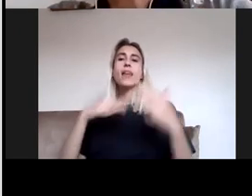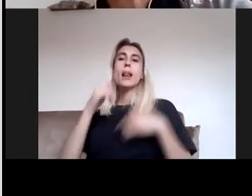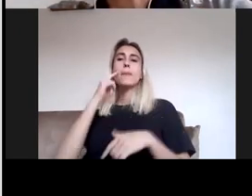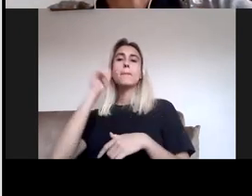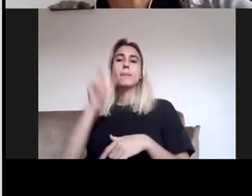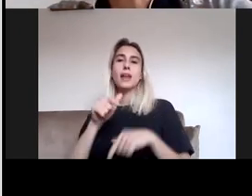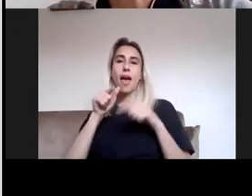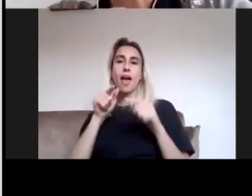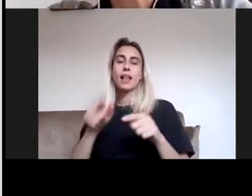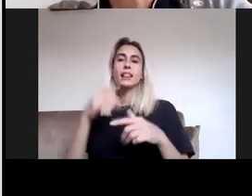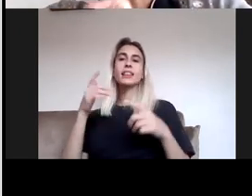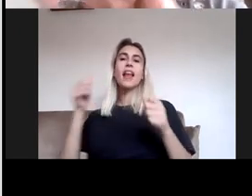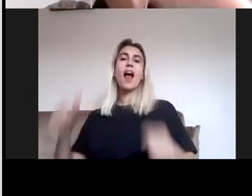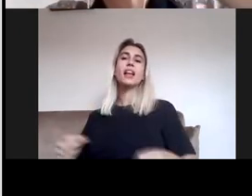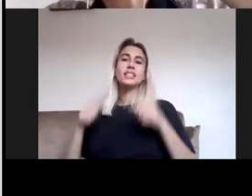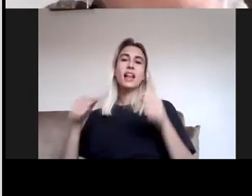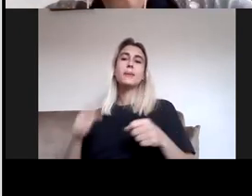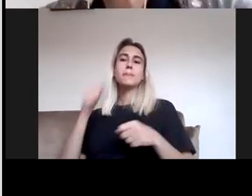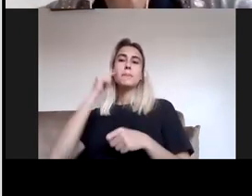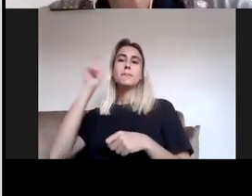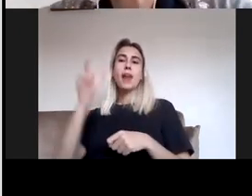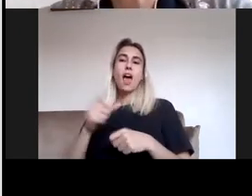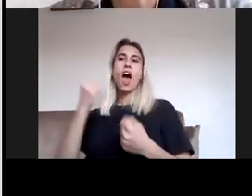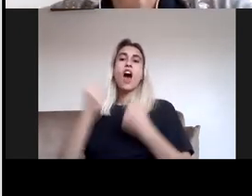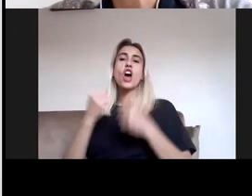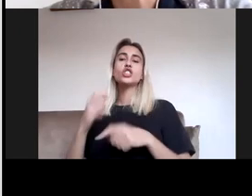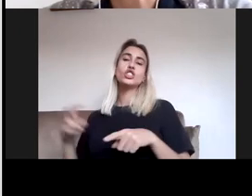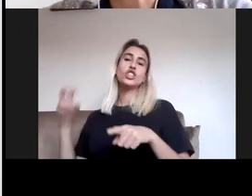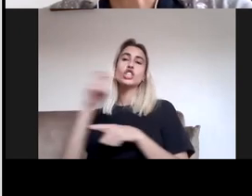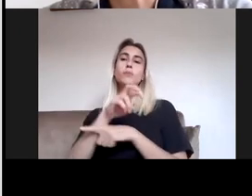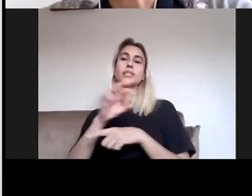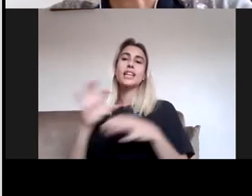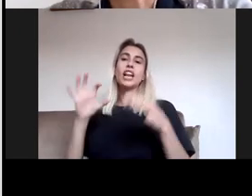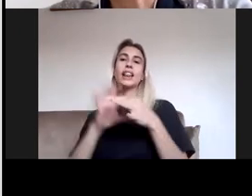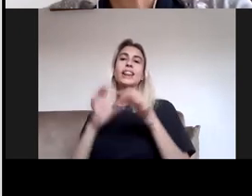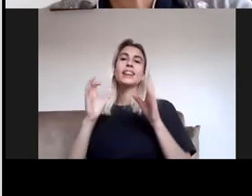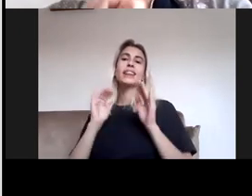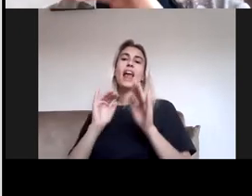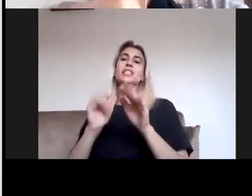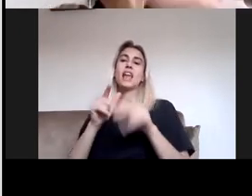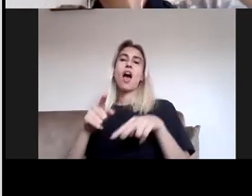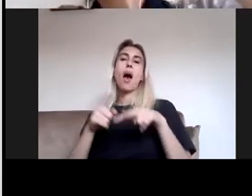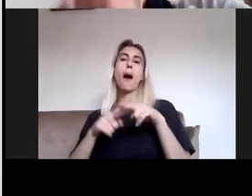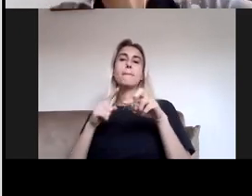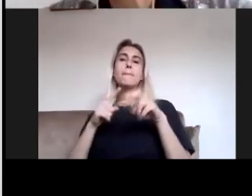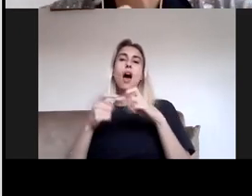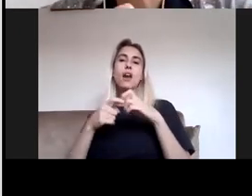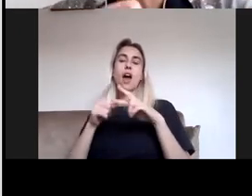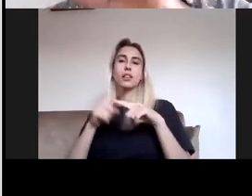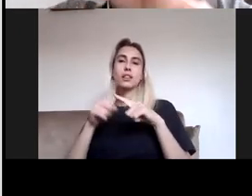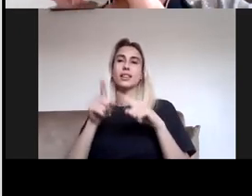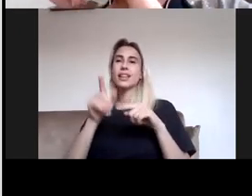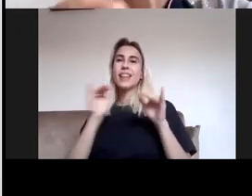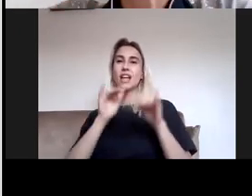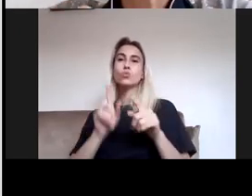yani tekerlekli sandalyeli bir bireyin araca geçmesine ilişkin bir destek aparatı. Bu destekle yukarı çıkıyor